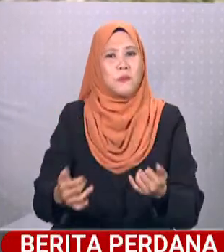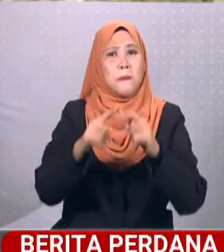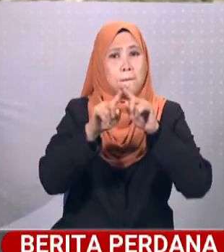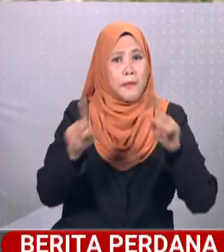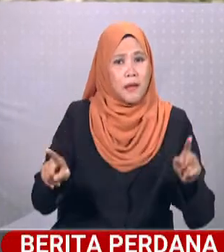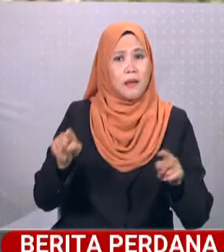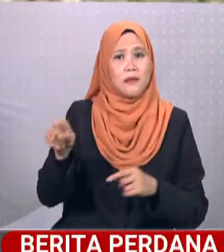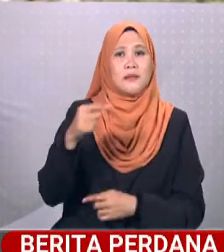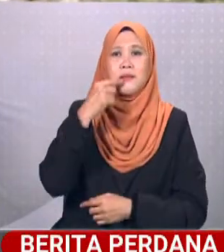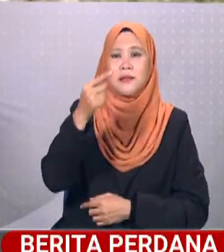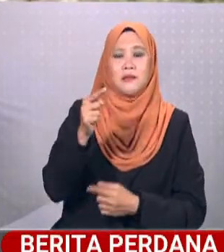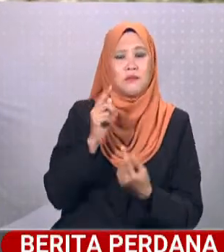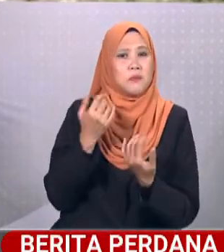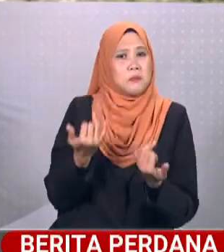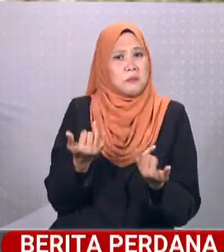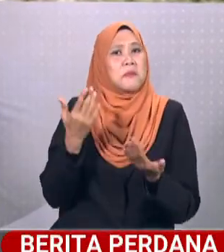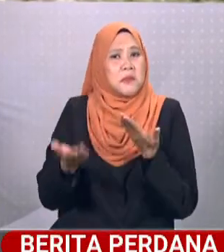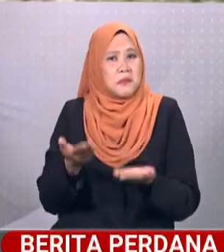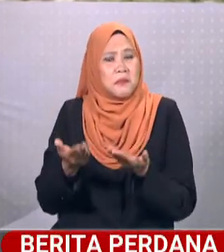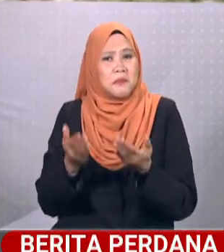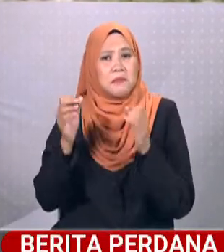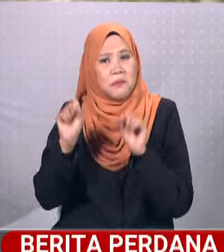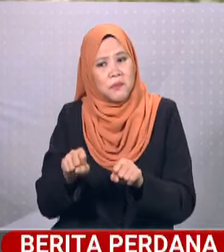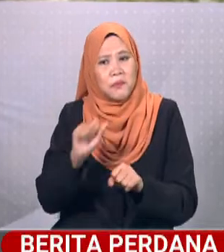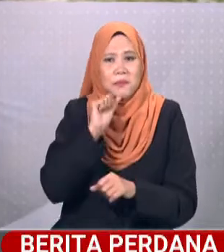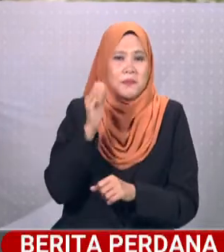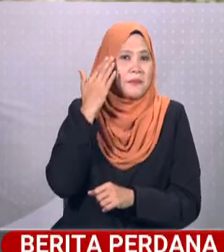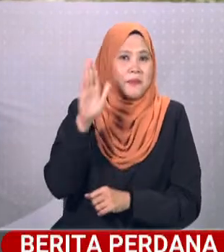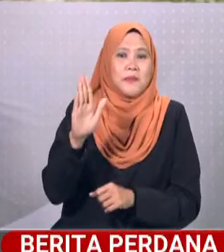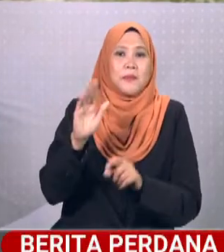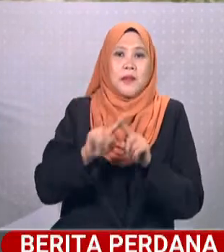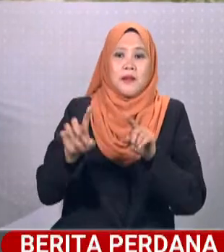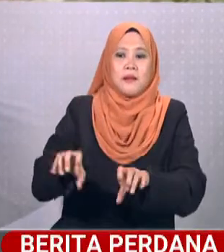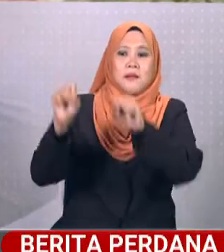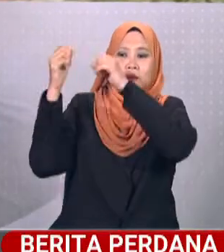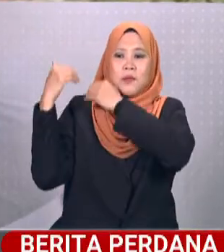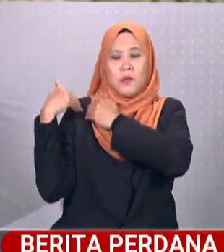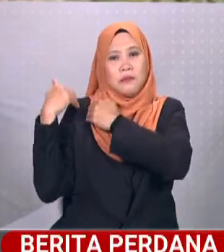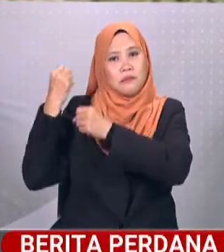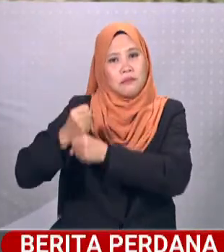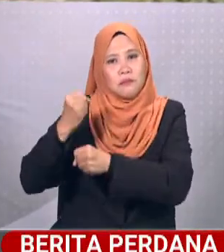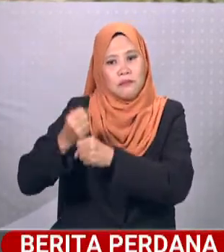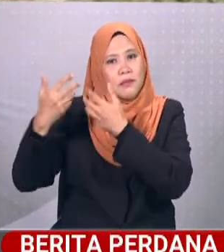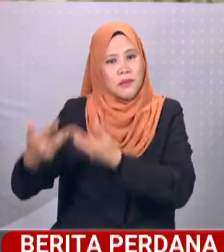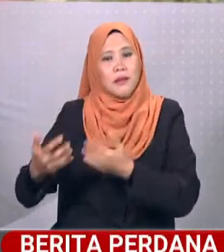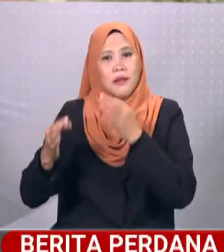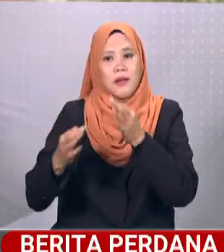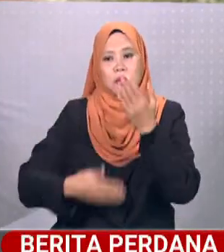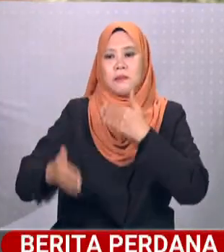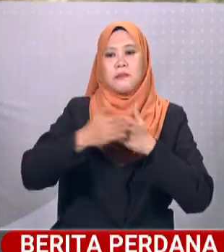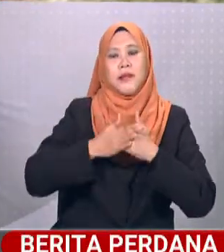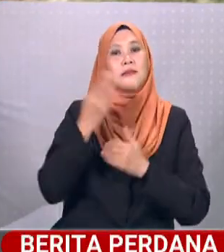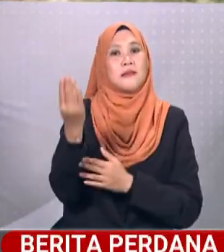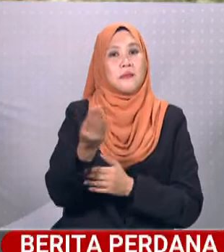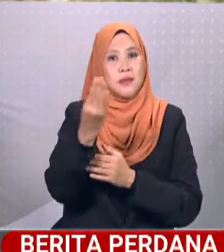kenyataan ia adalah sesuatu yang mustahil. Infantino percaya beliau memiliki tugas berat selepas semuanya kembali pulih seperti sedia